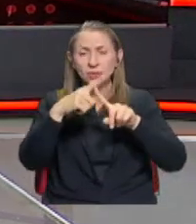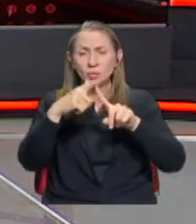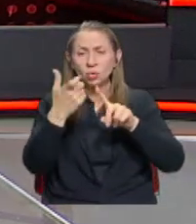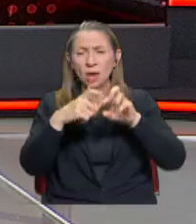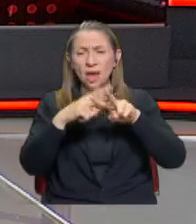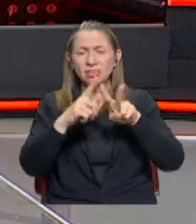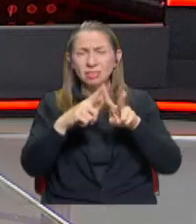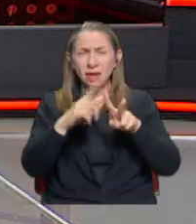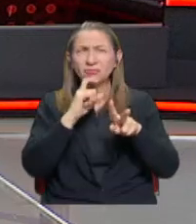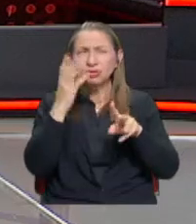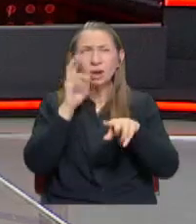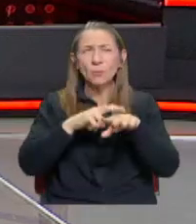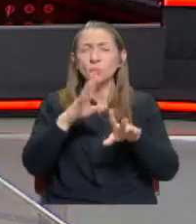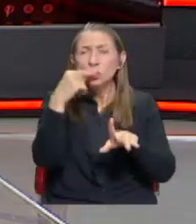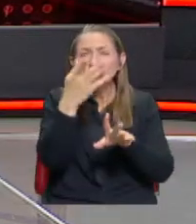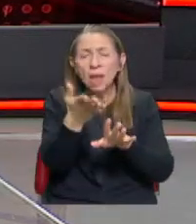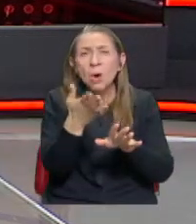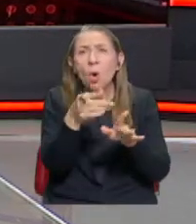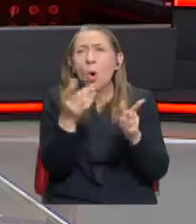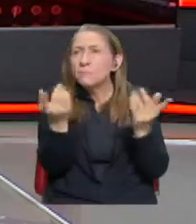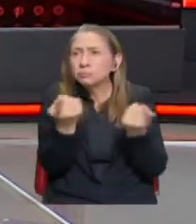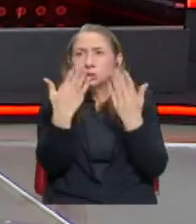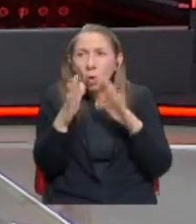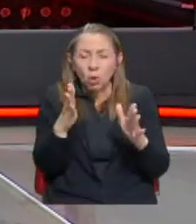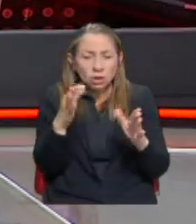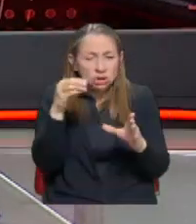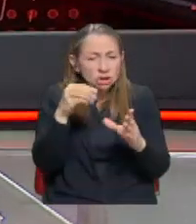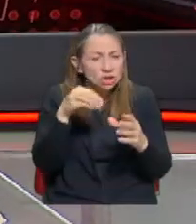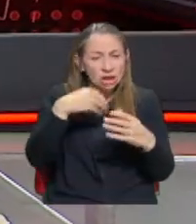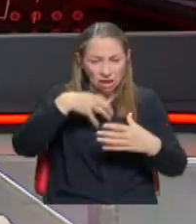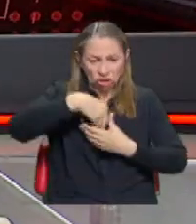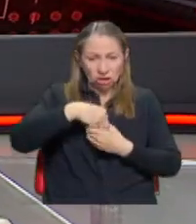hatırlamıyorsam. Dolayısıyla ortada bir şey yok. İçlerinde